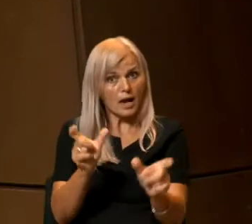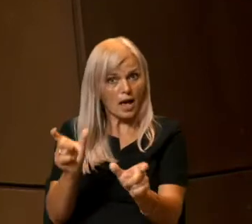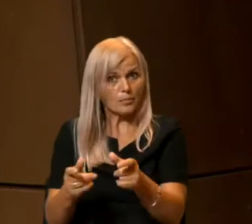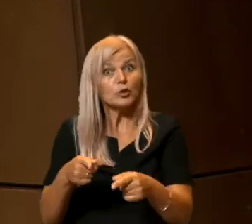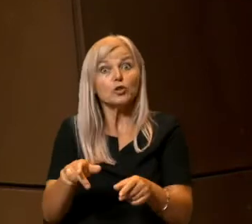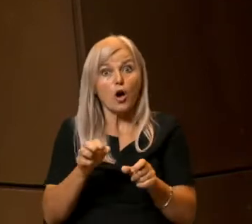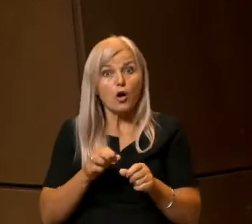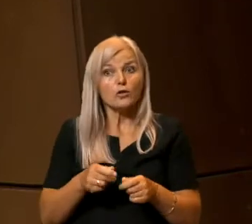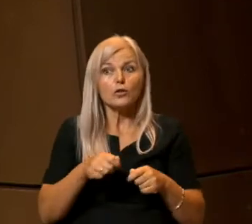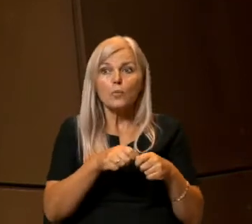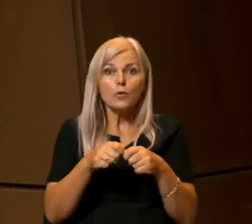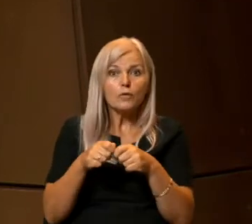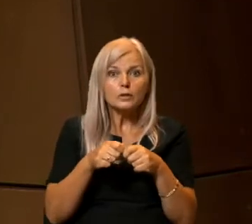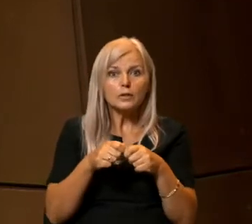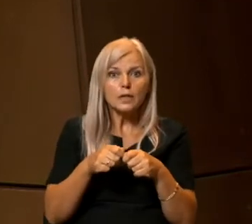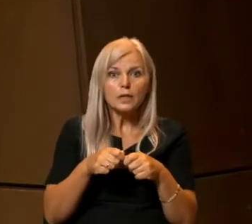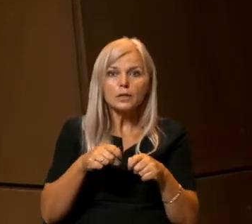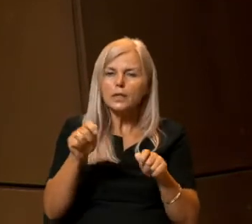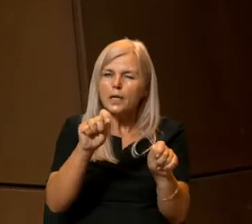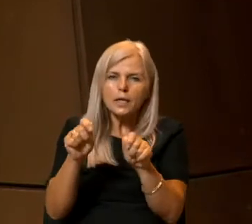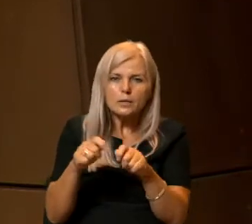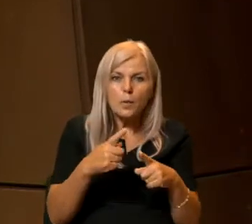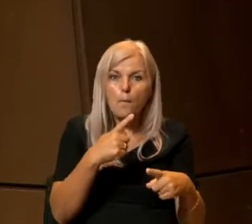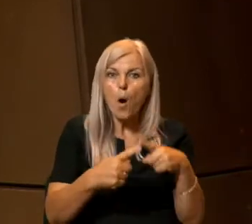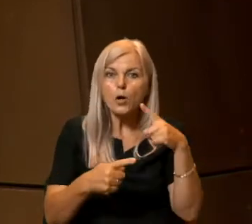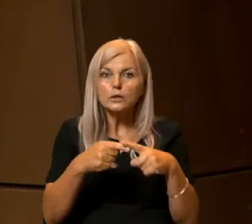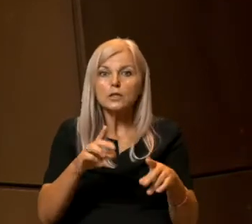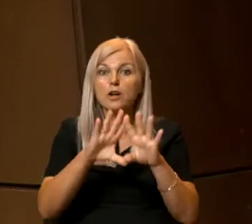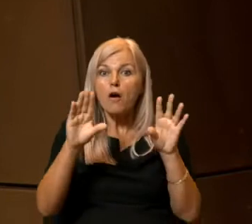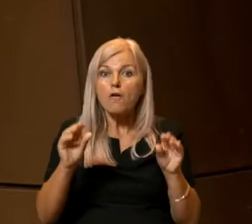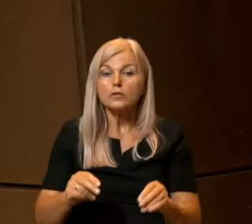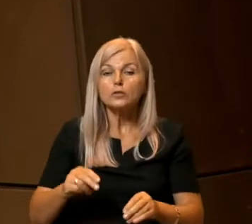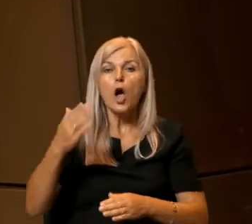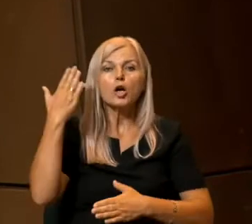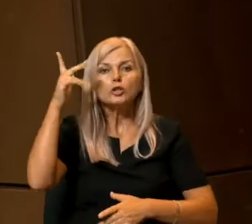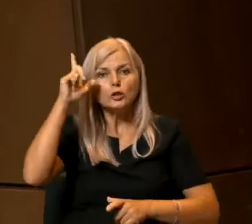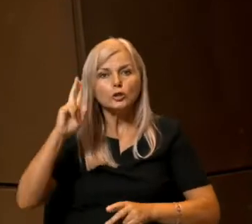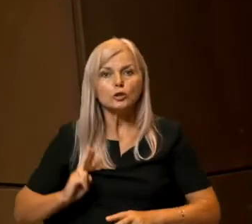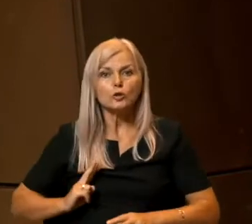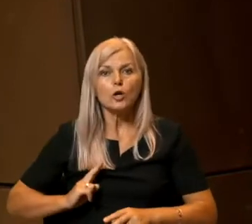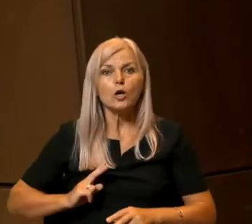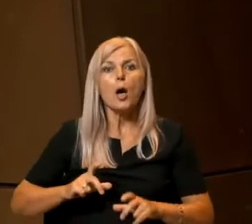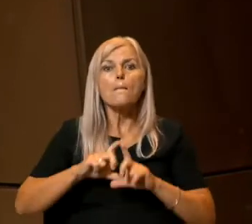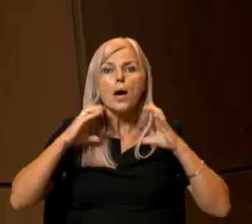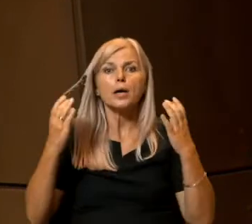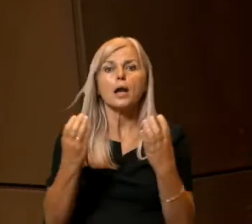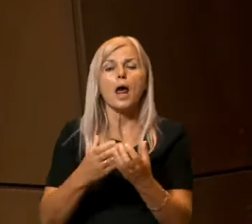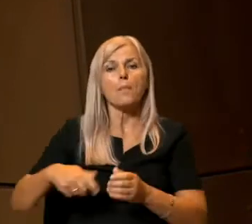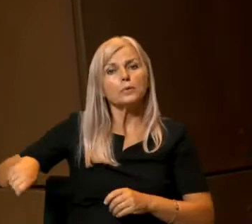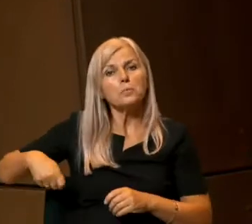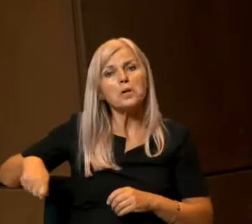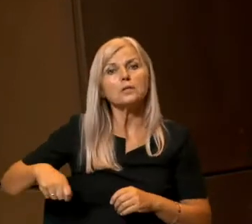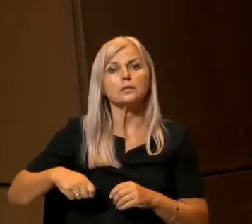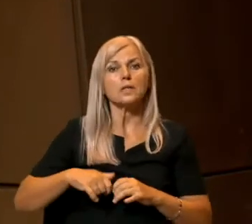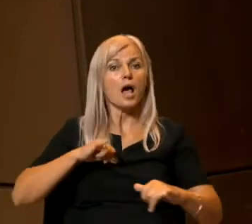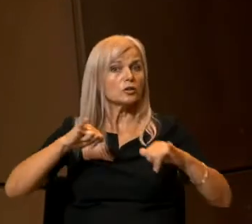do rezonansu politycznego, a zatem instytucje, tak jak parlament, prezydent, rząd, system